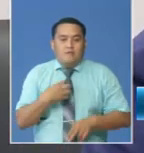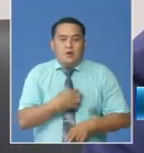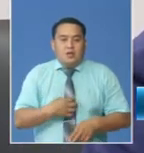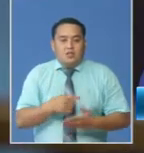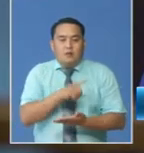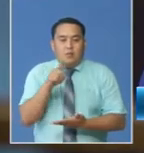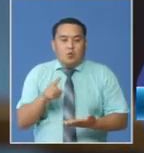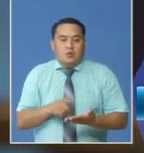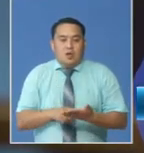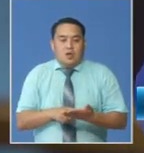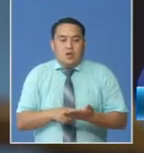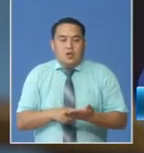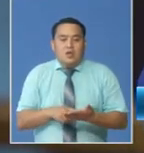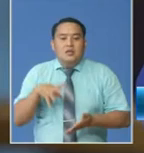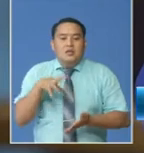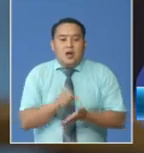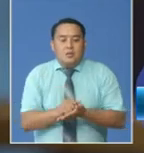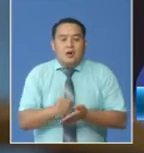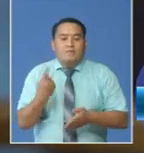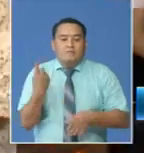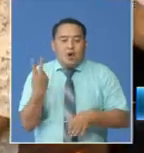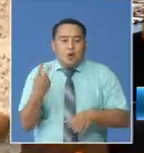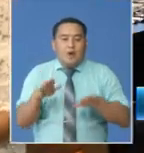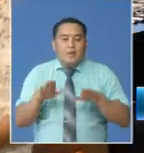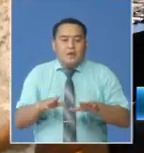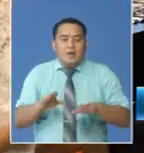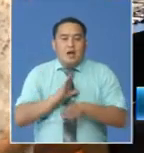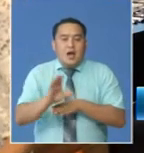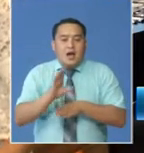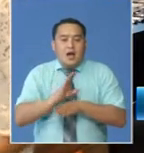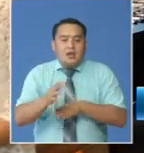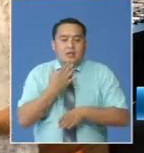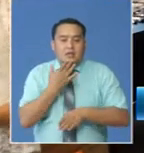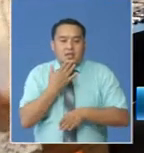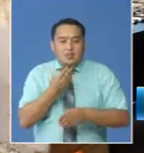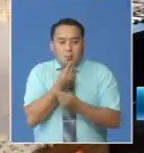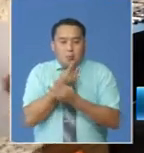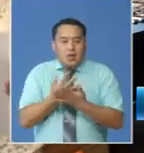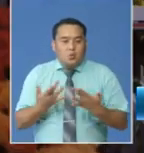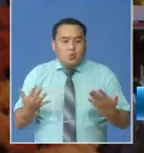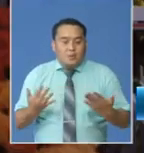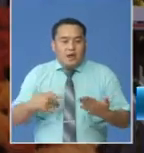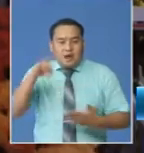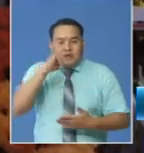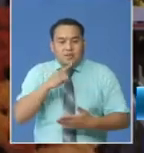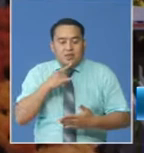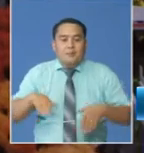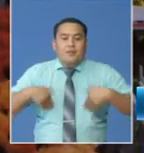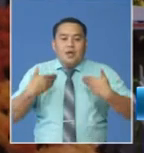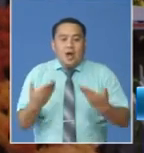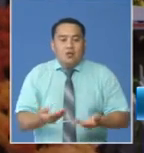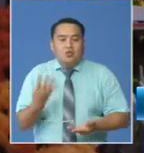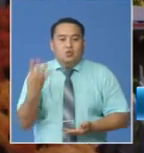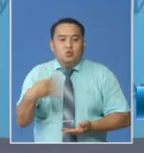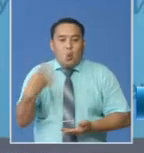вопрос. Нидерланды занимают второе место в мире по объему экспорта сельскохозяйственной продукции. На казахстанском рынке представлено более